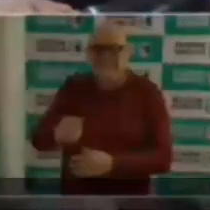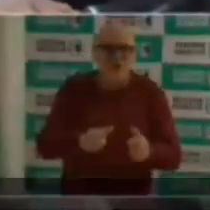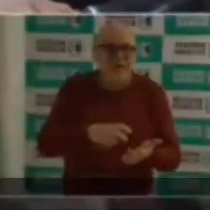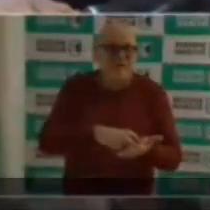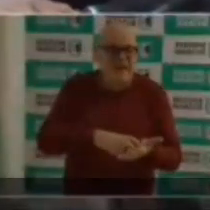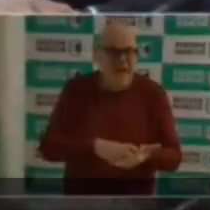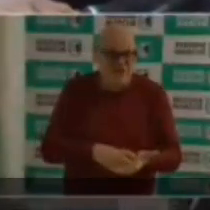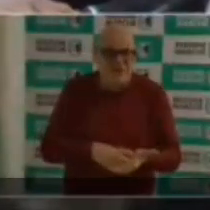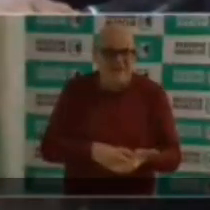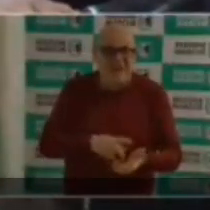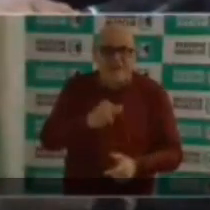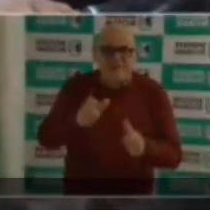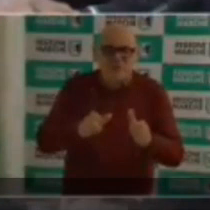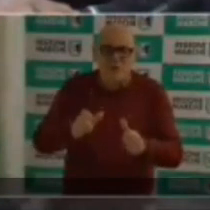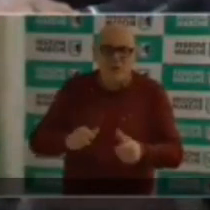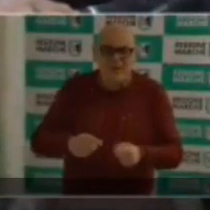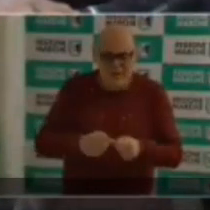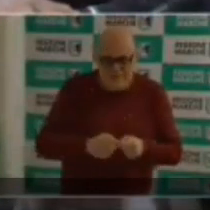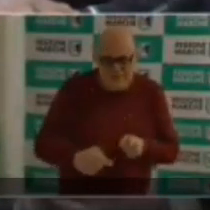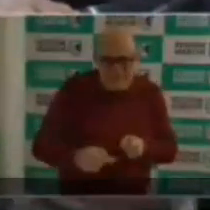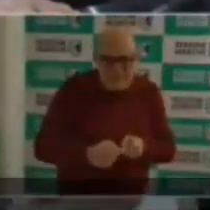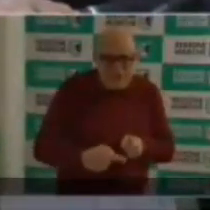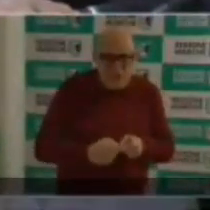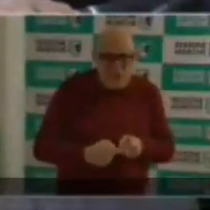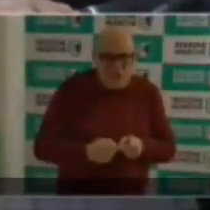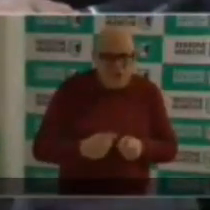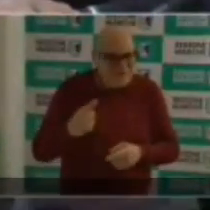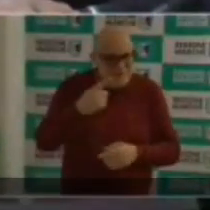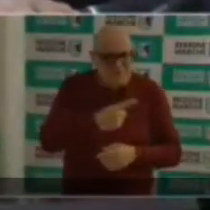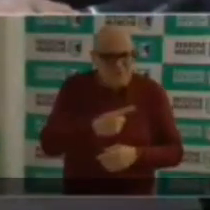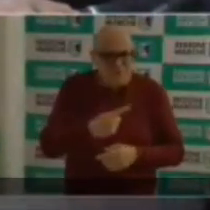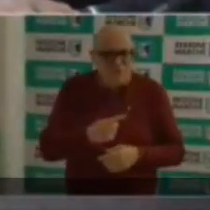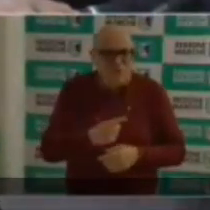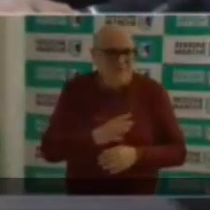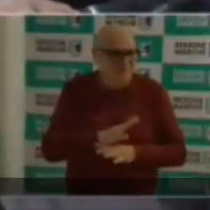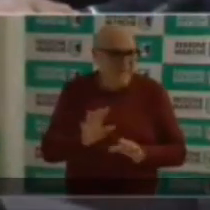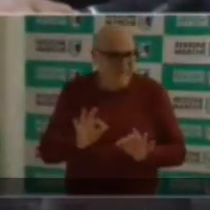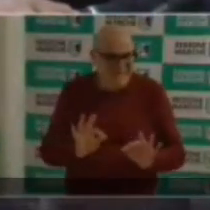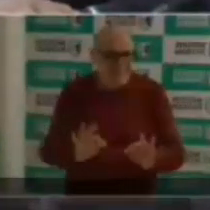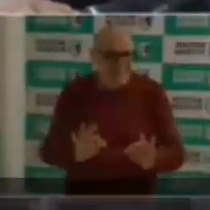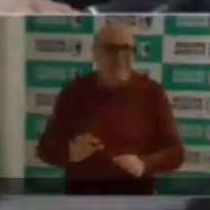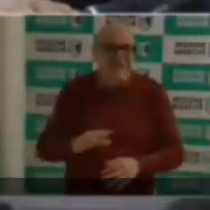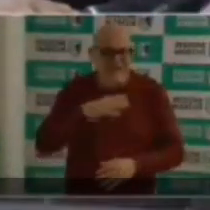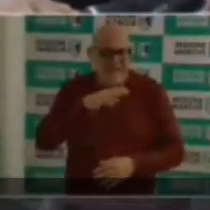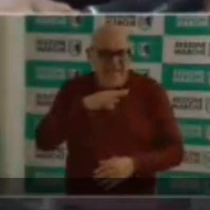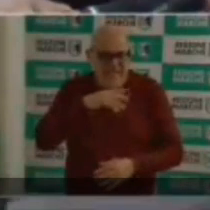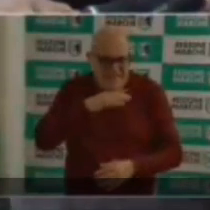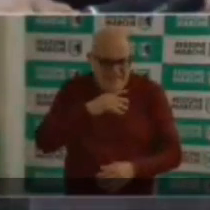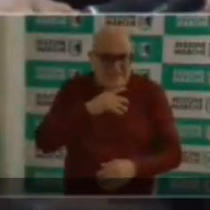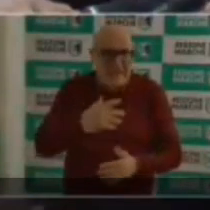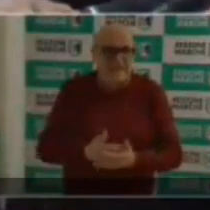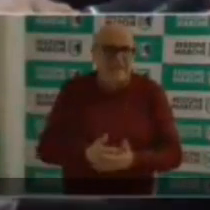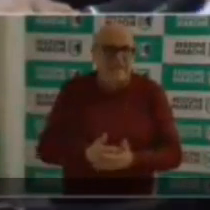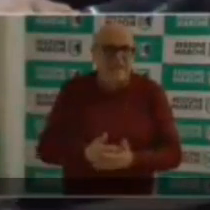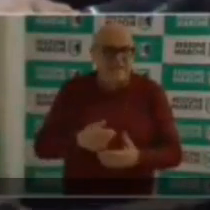persone che hanno sofferto di più in questo periodo difficile di pandemia, agli anziani. Quindi